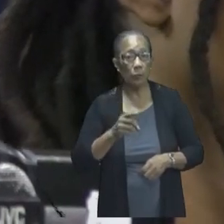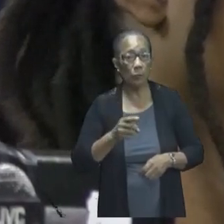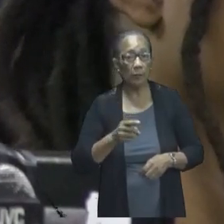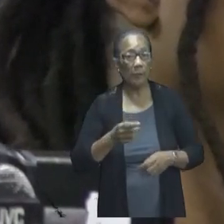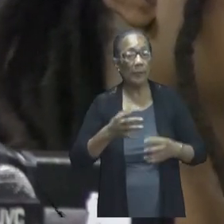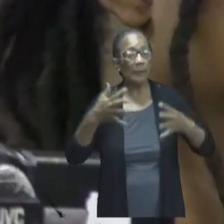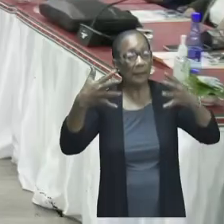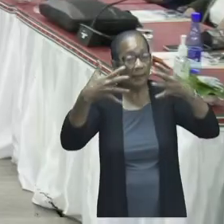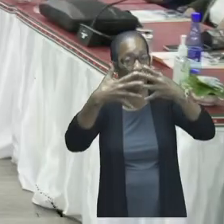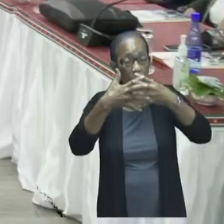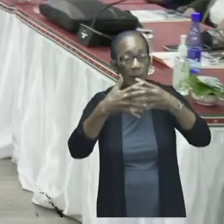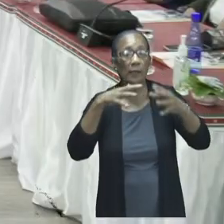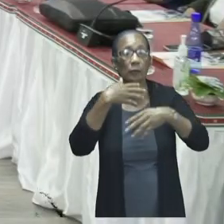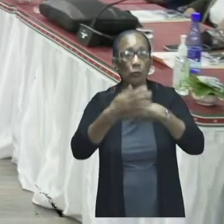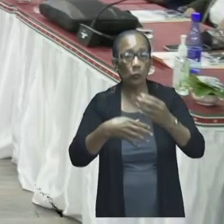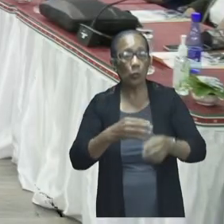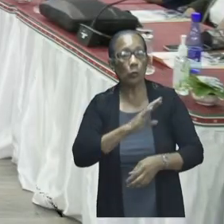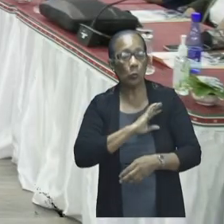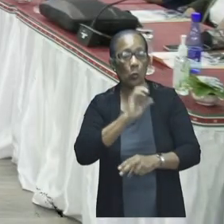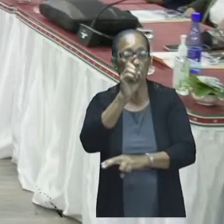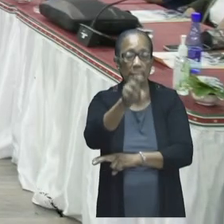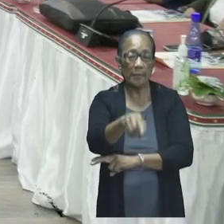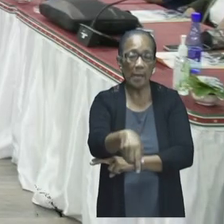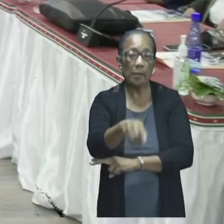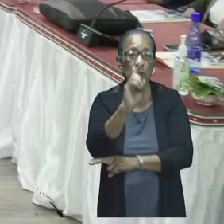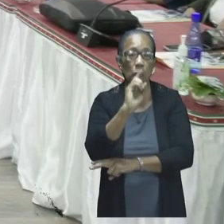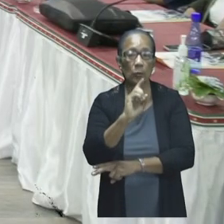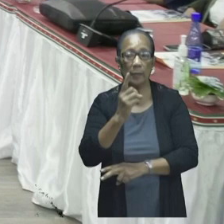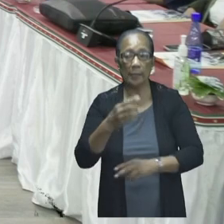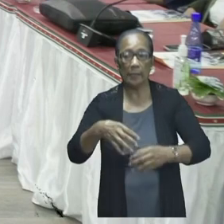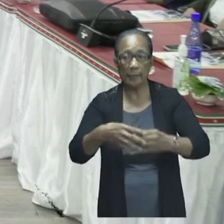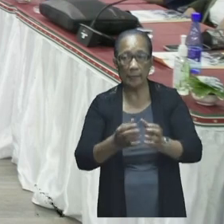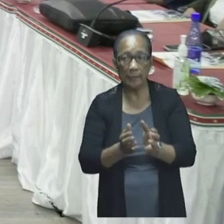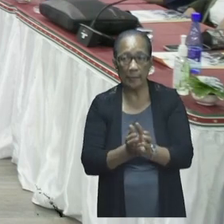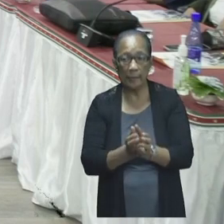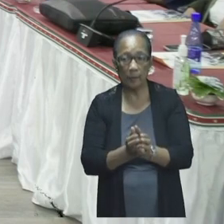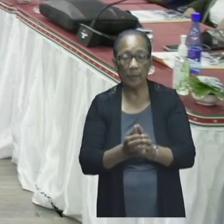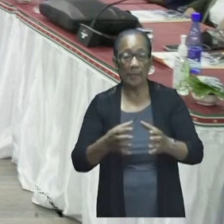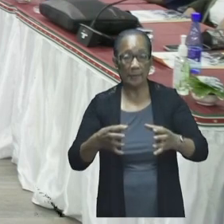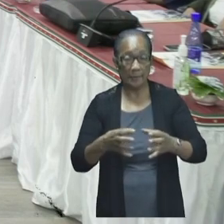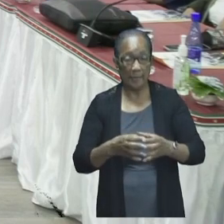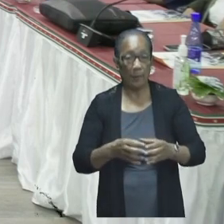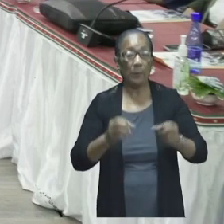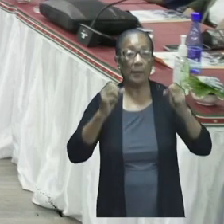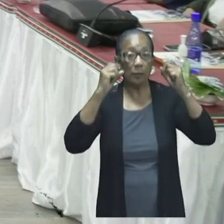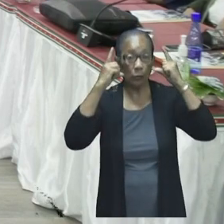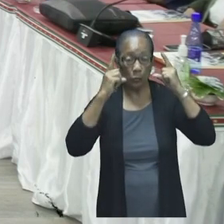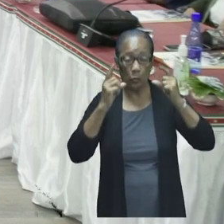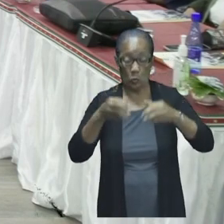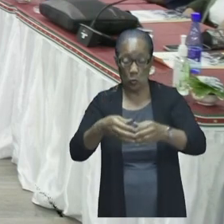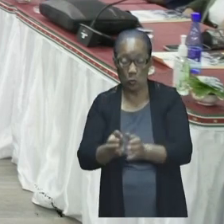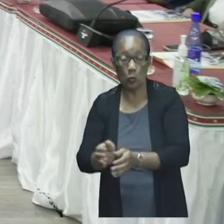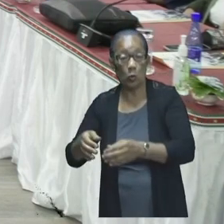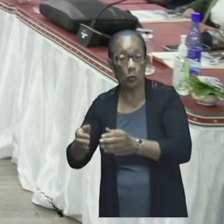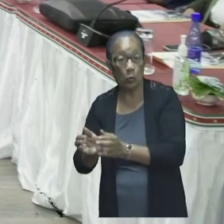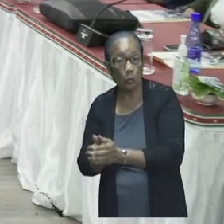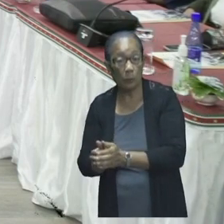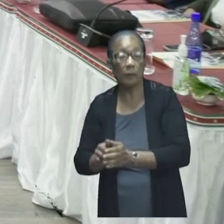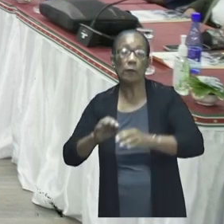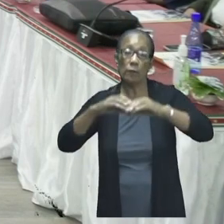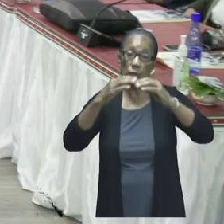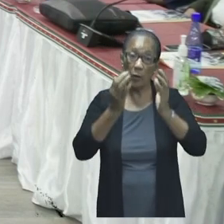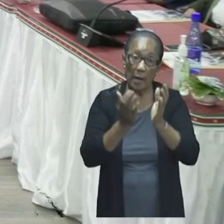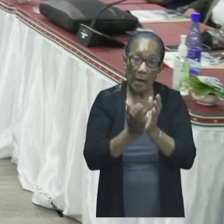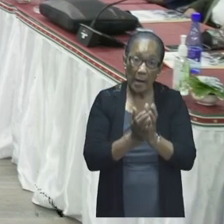antwoord ik direct ook de vraag naar staatsolie toen ja er is een team binnen de regering samen met deskundig en dat zorgt voor de door licht en verhalen parastatalen